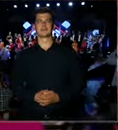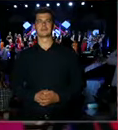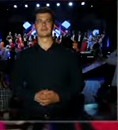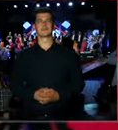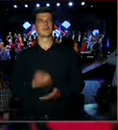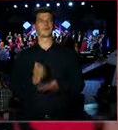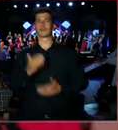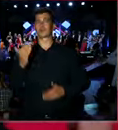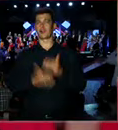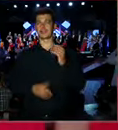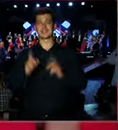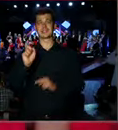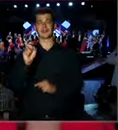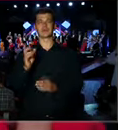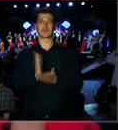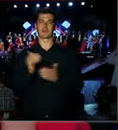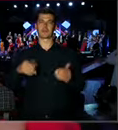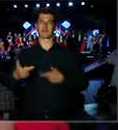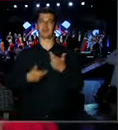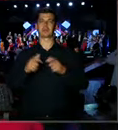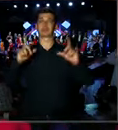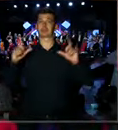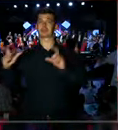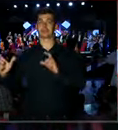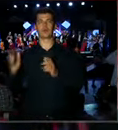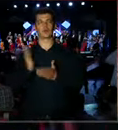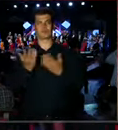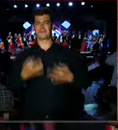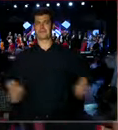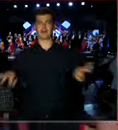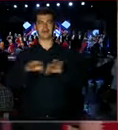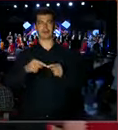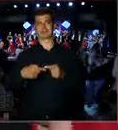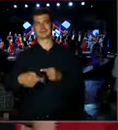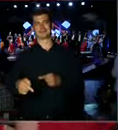Ostatnie kilka sekund, można jeszcze robić zdjęcia za momencik. Wielki finał.